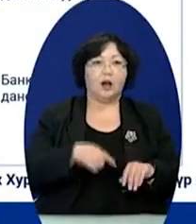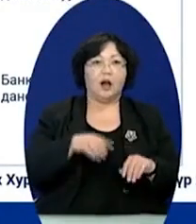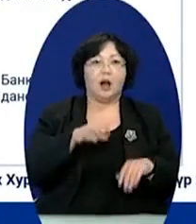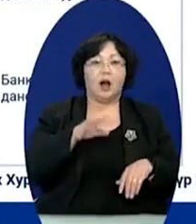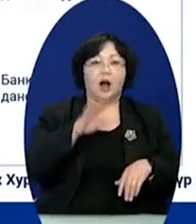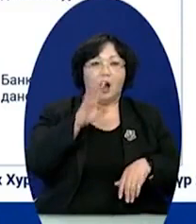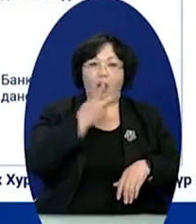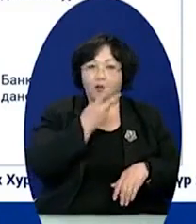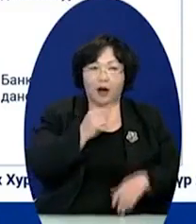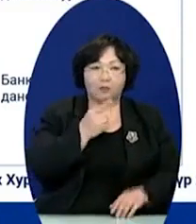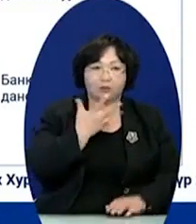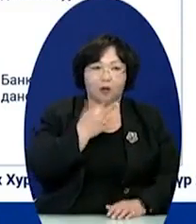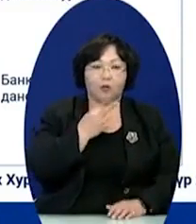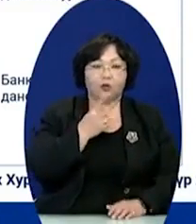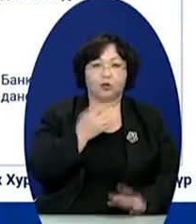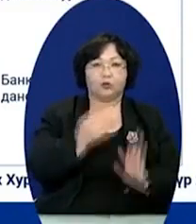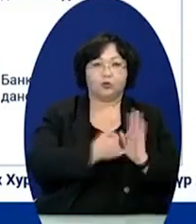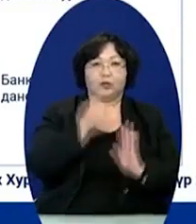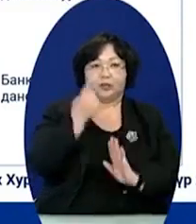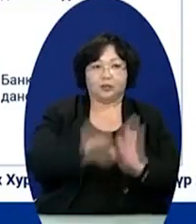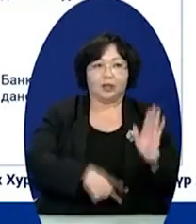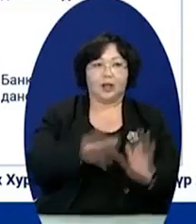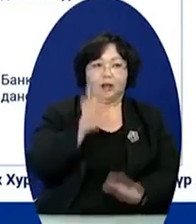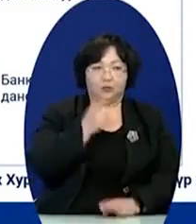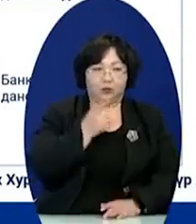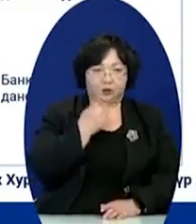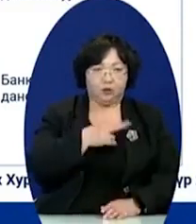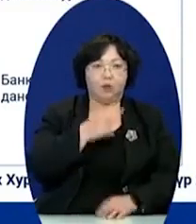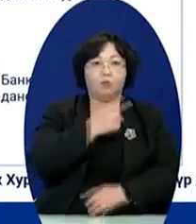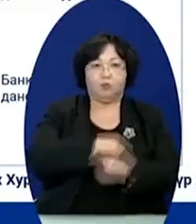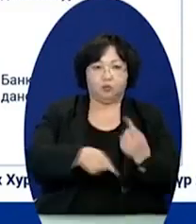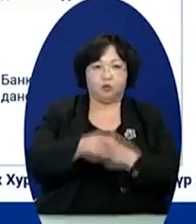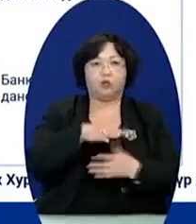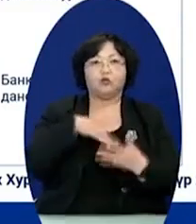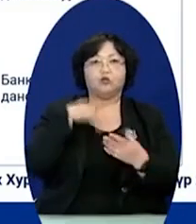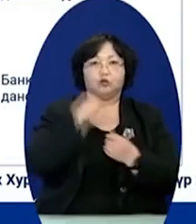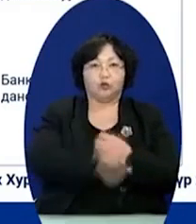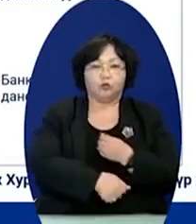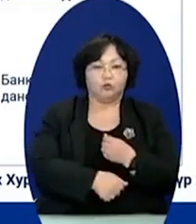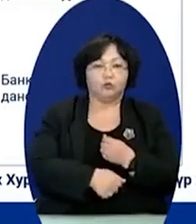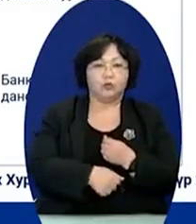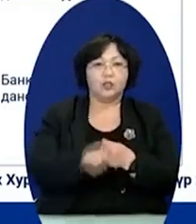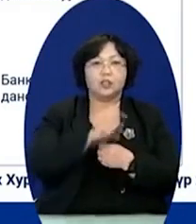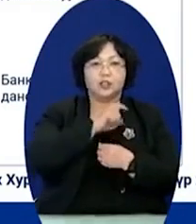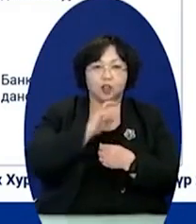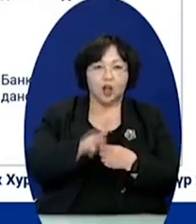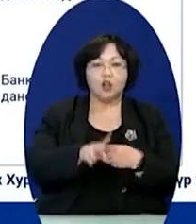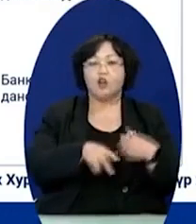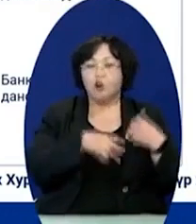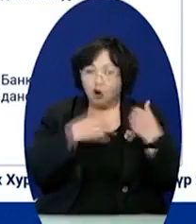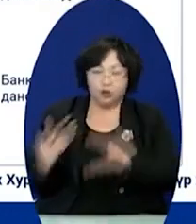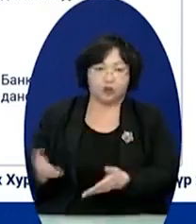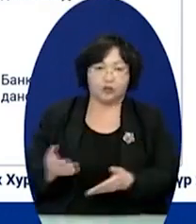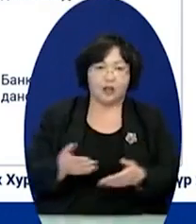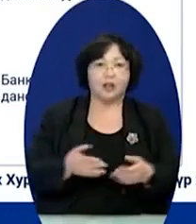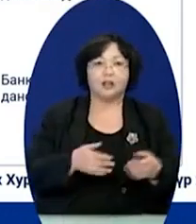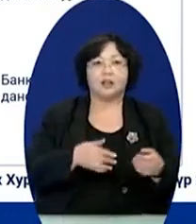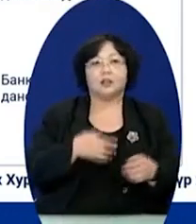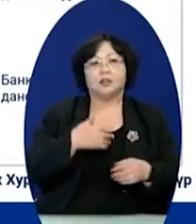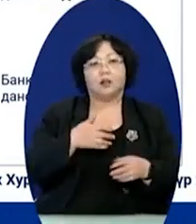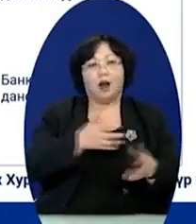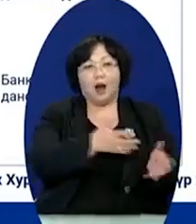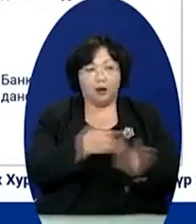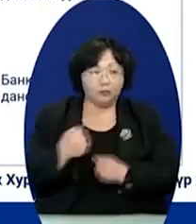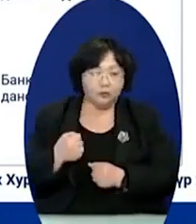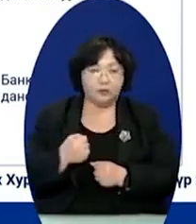15 оны 6 сарын 11-нд эргэн төлөгдөх нөхцөлтэй зээл олгов гэдэг утгаар 530 сая төгрөг